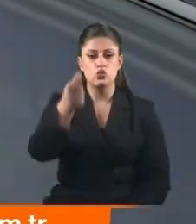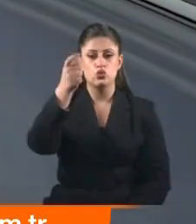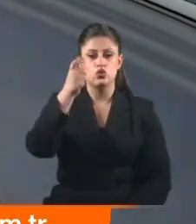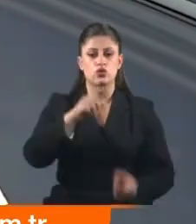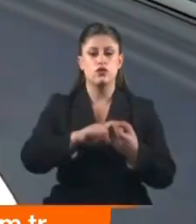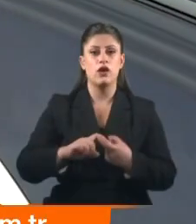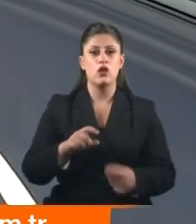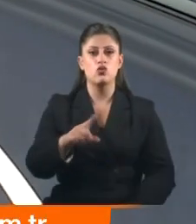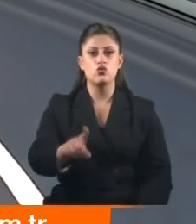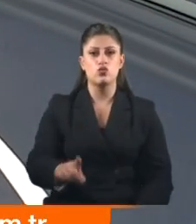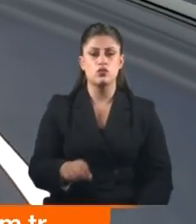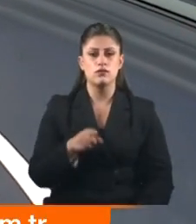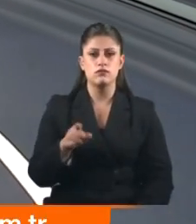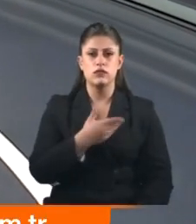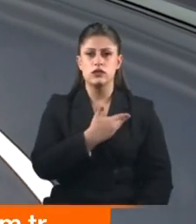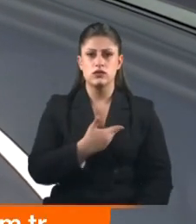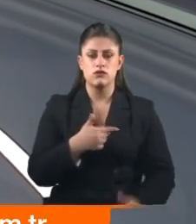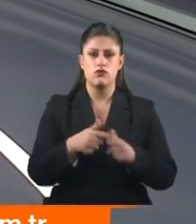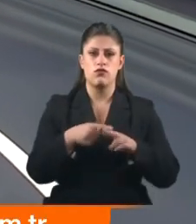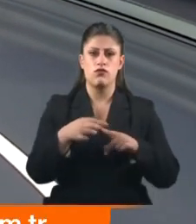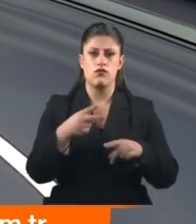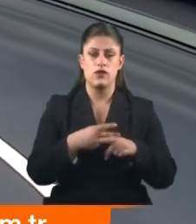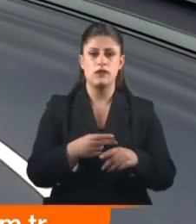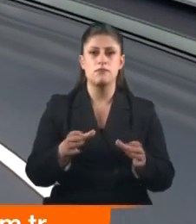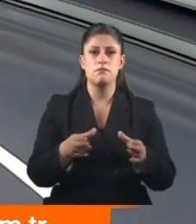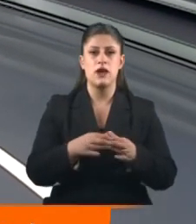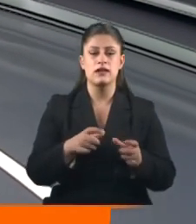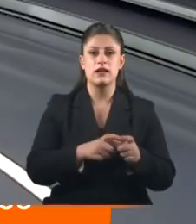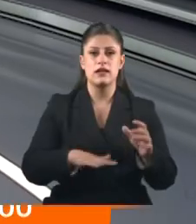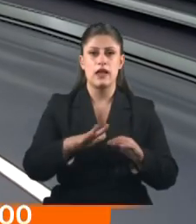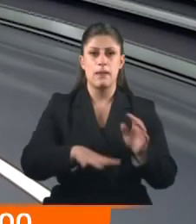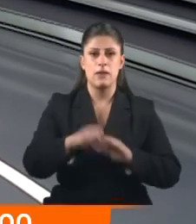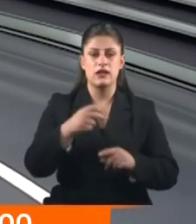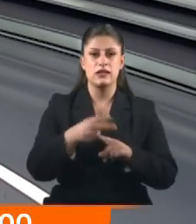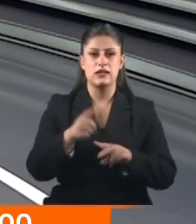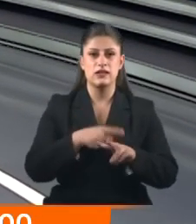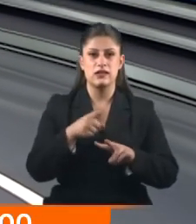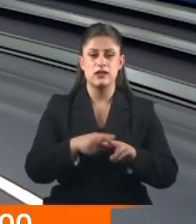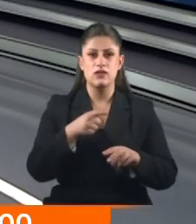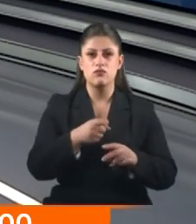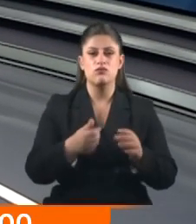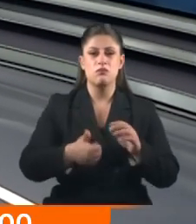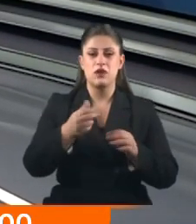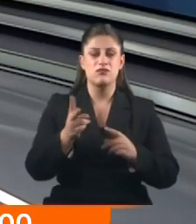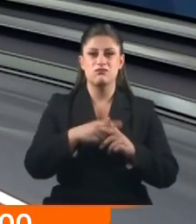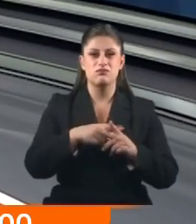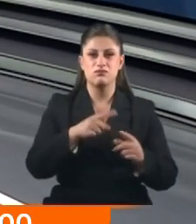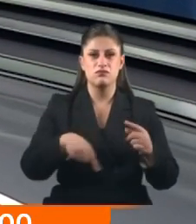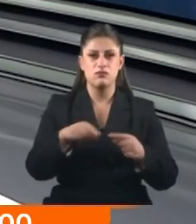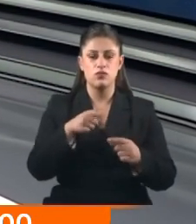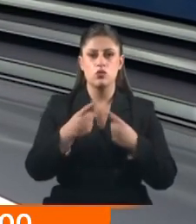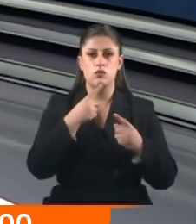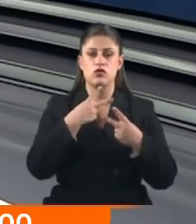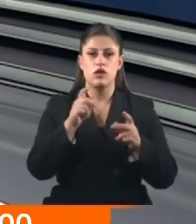Türk ve Kürt'ün birbirini sevmesi farzdır. Parti Genel Merkezi'nde Ziya Gökalp sempozyumunda konuştu ve bu açıklamayı yaptı MHP lideri